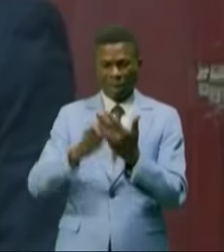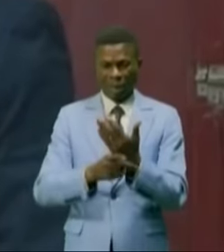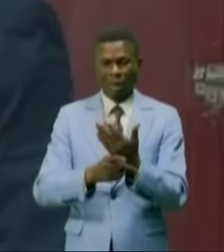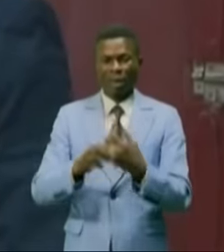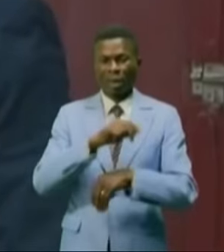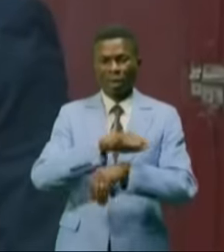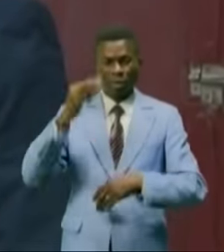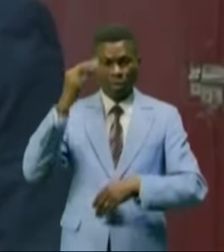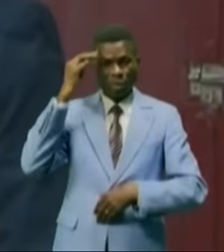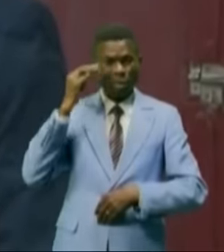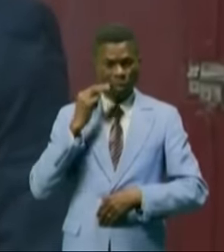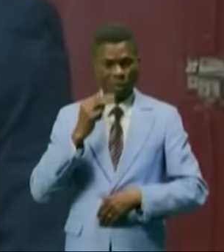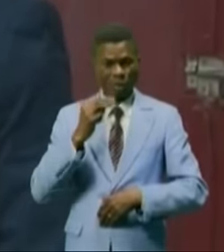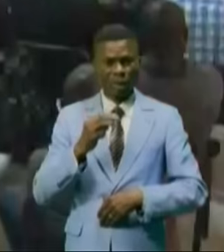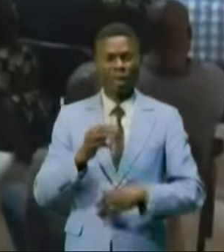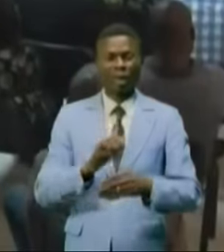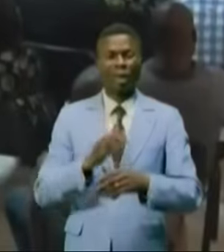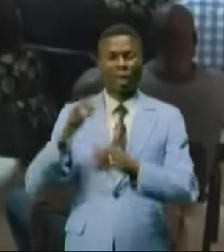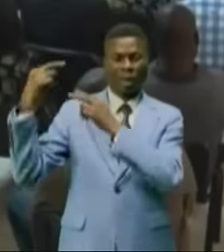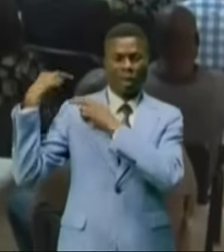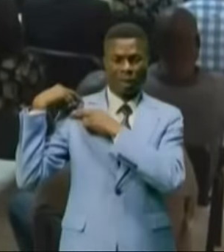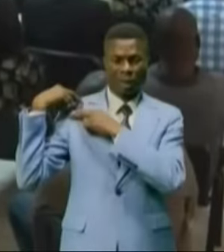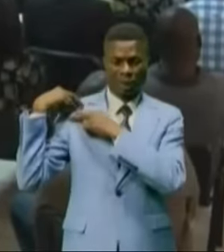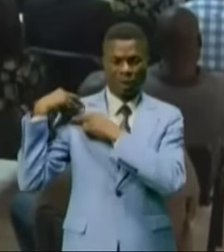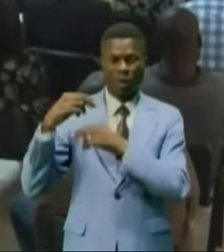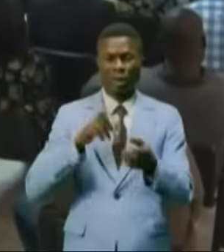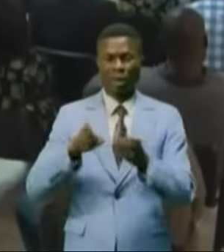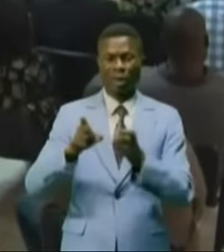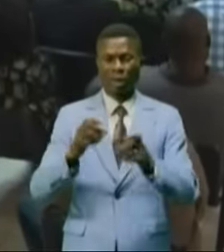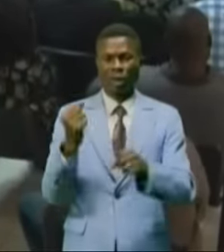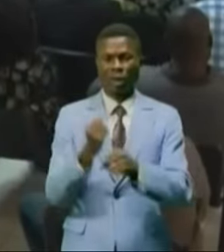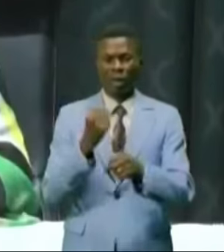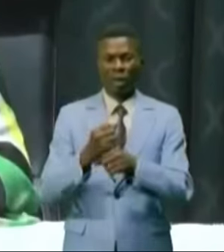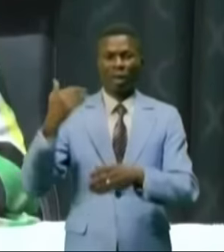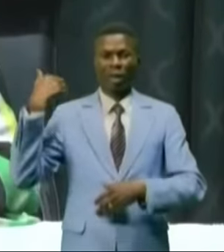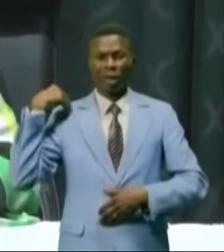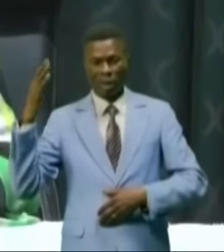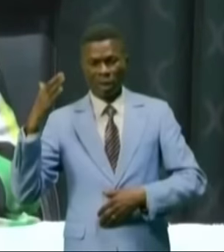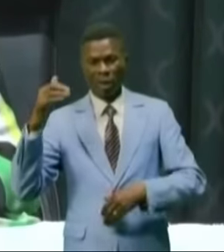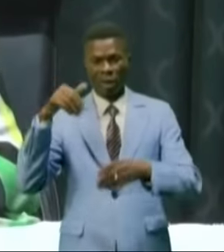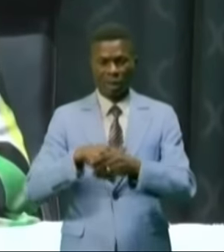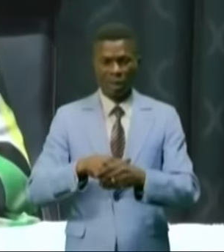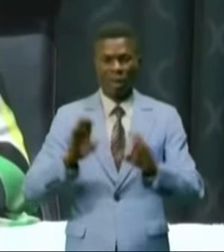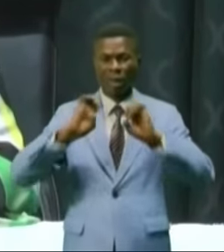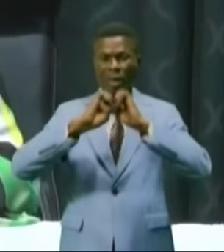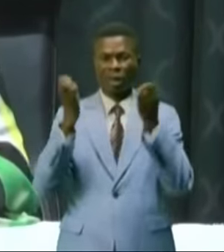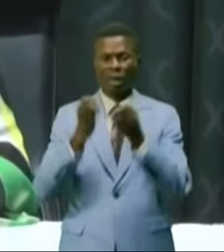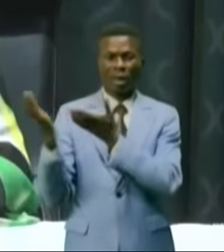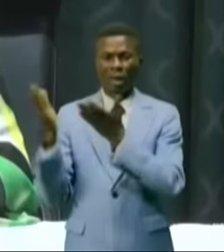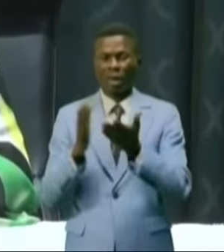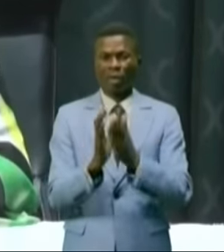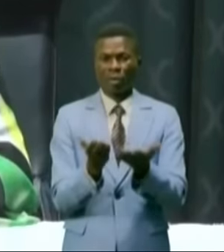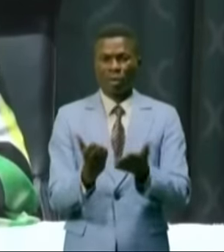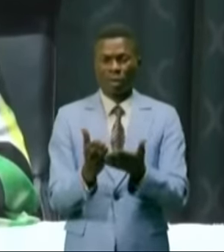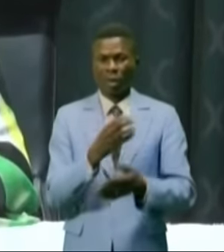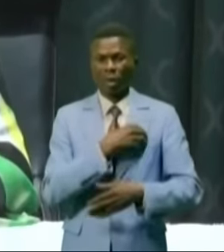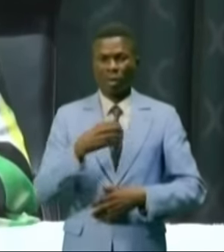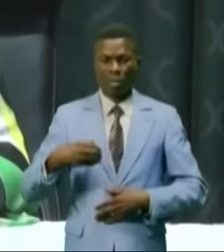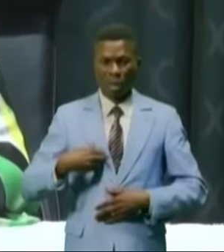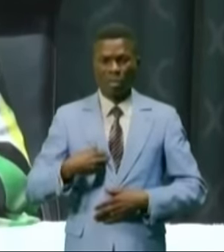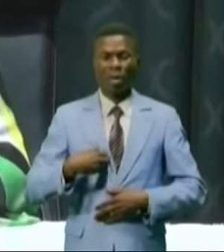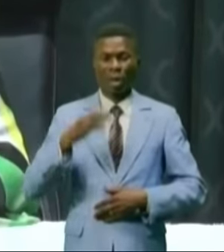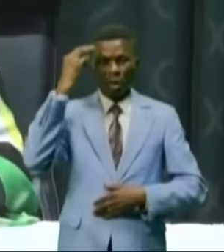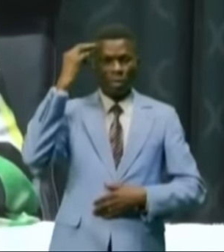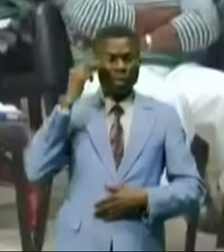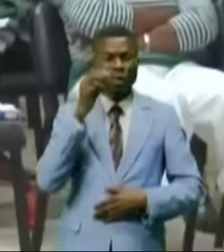ministères, ayant dans ses attributions le domaine productif de l'État à travers les entreprises du portefeuille. La princesse Adel Kainda Maïna,